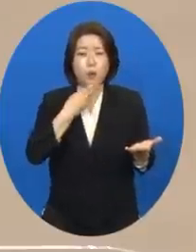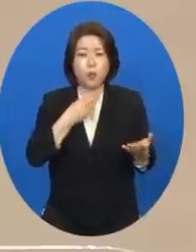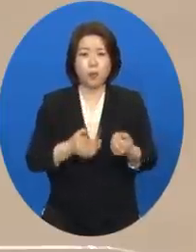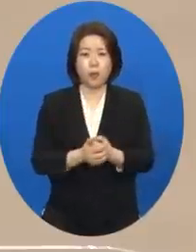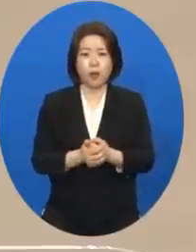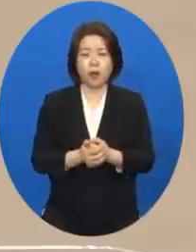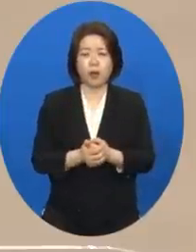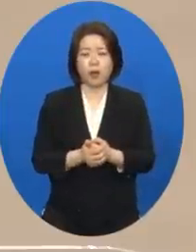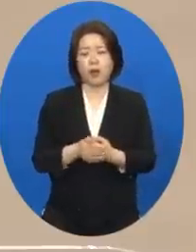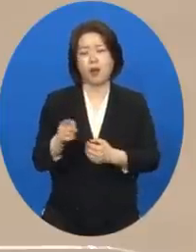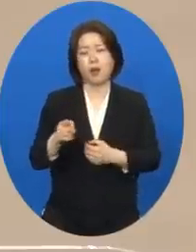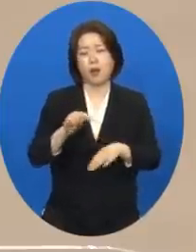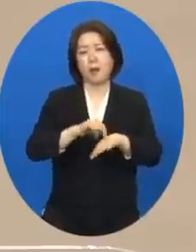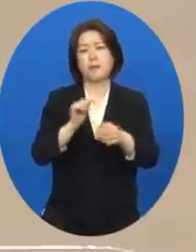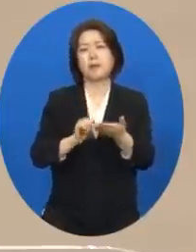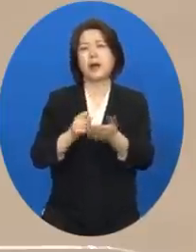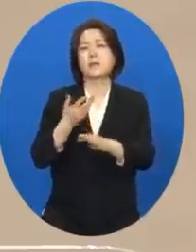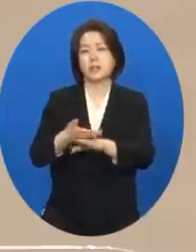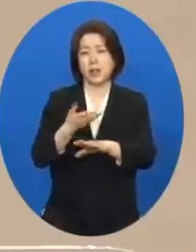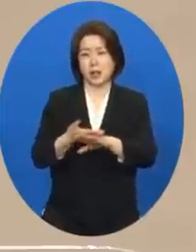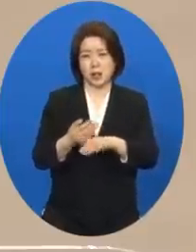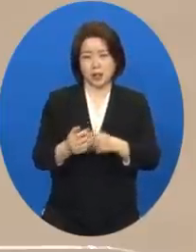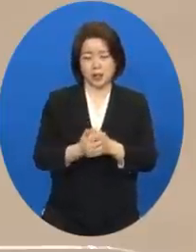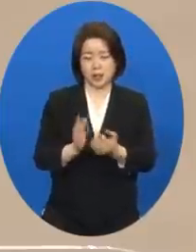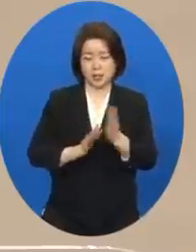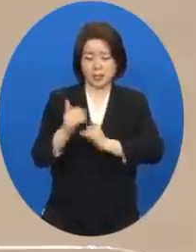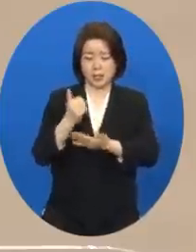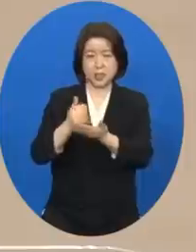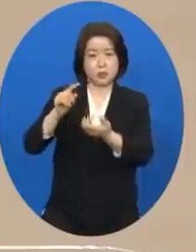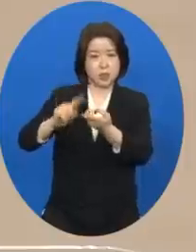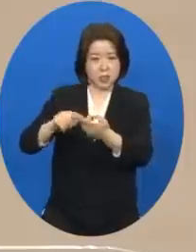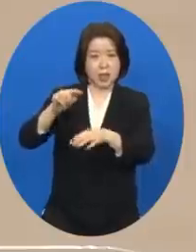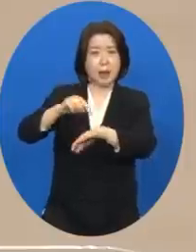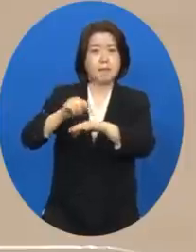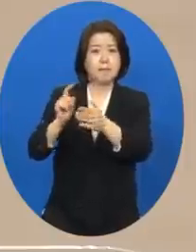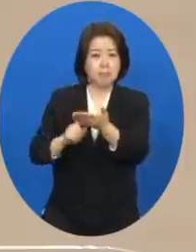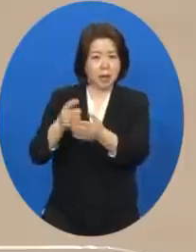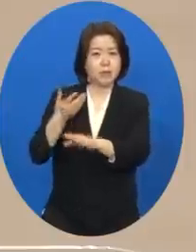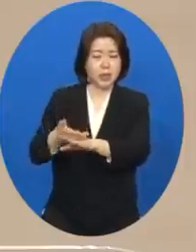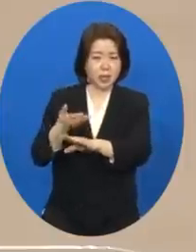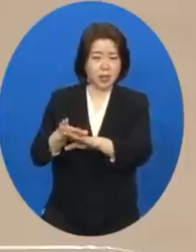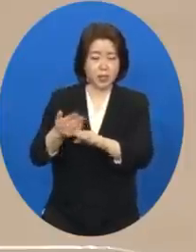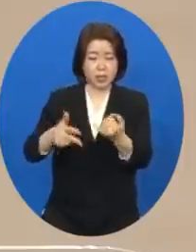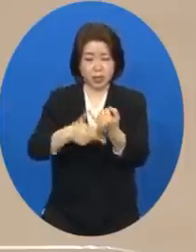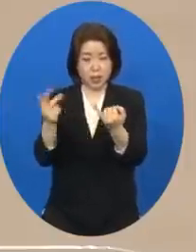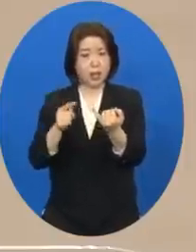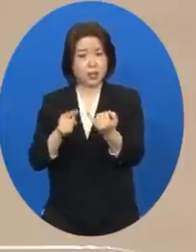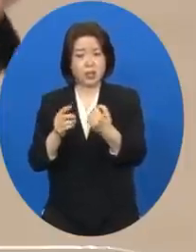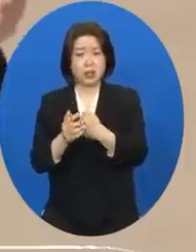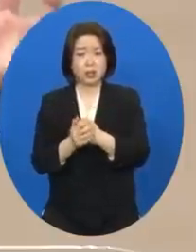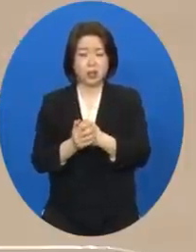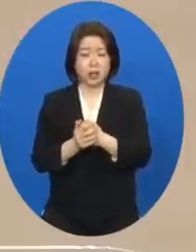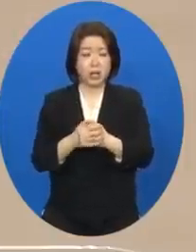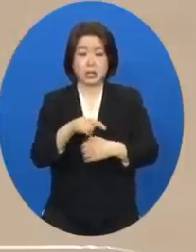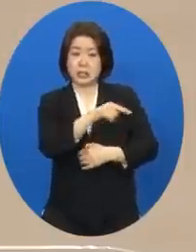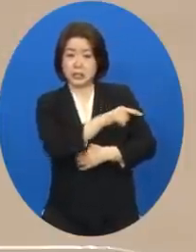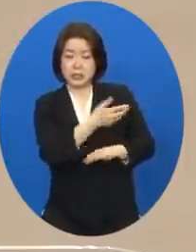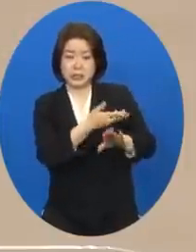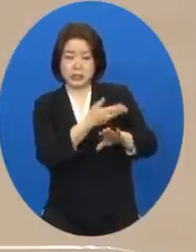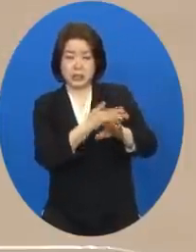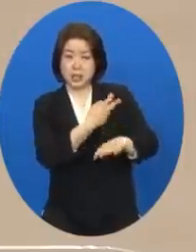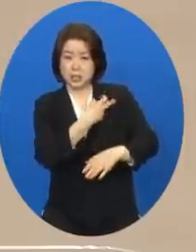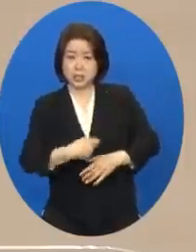마음이 달랐던 겁니다 예수님에 대한 마음이 막달라 마리아는 다른 제자들과 도